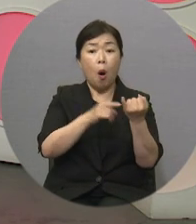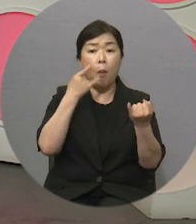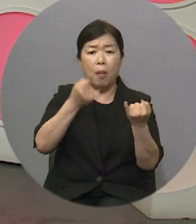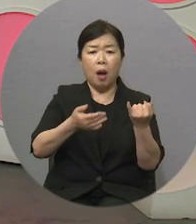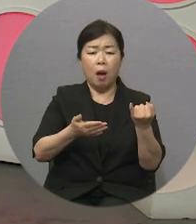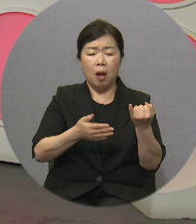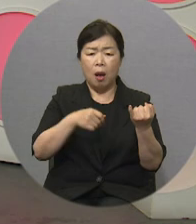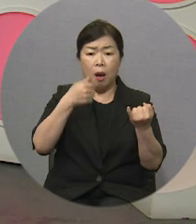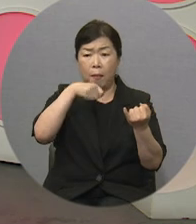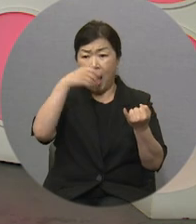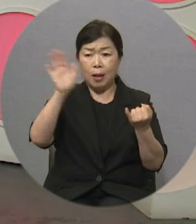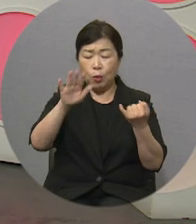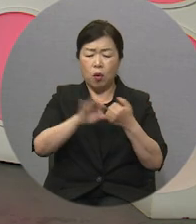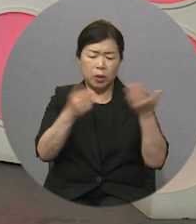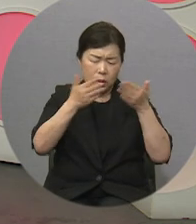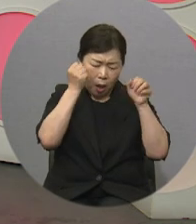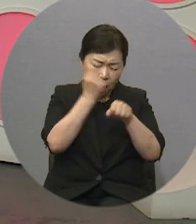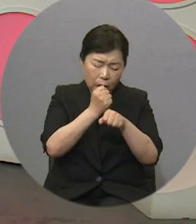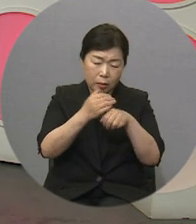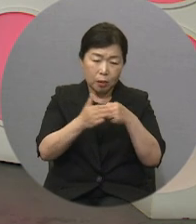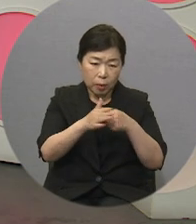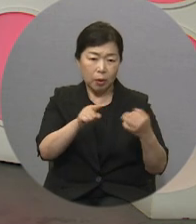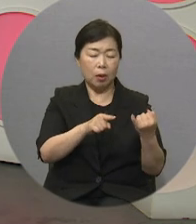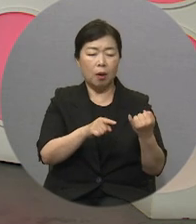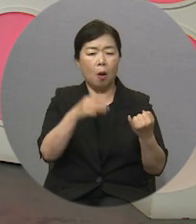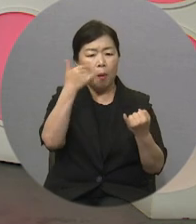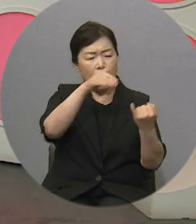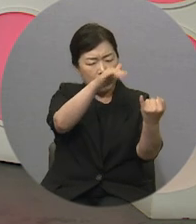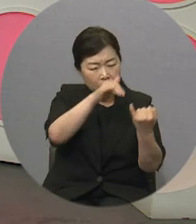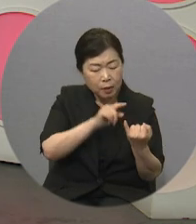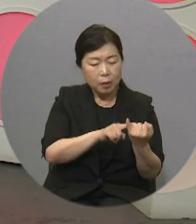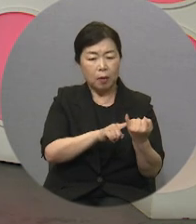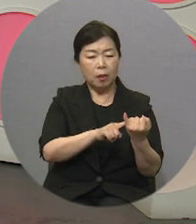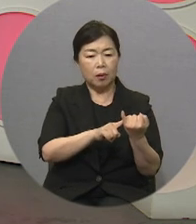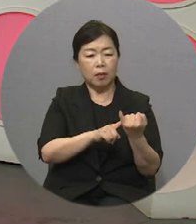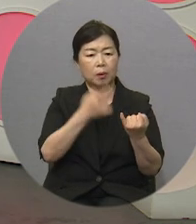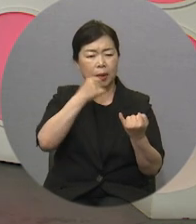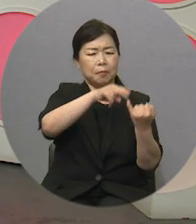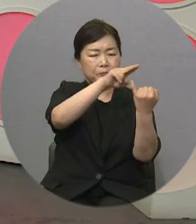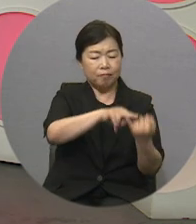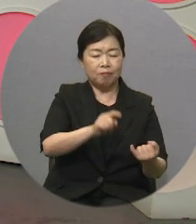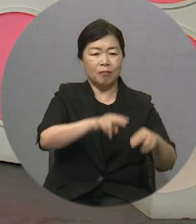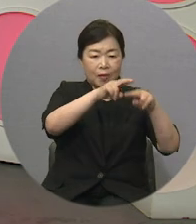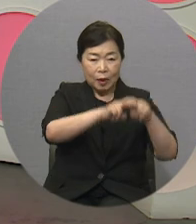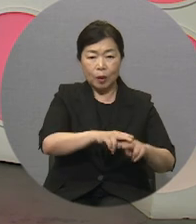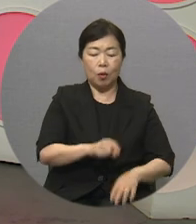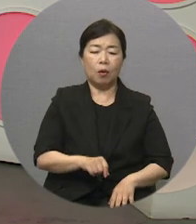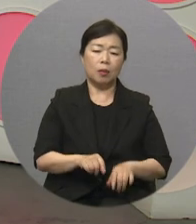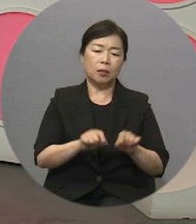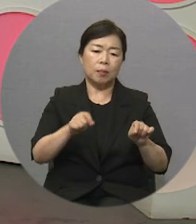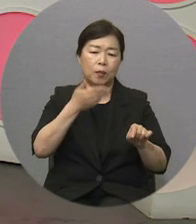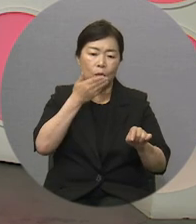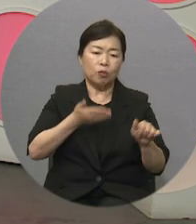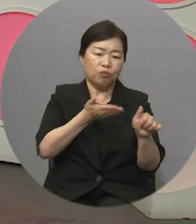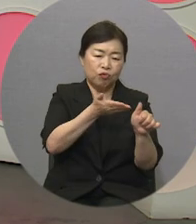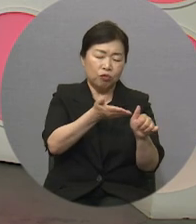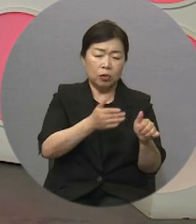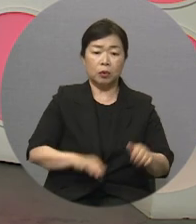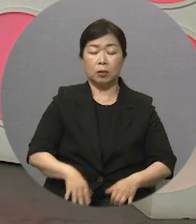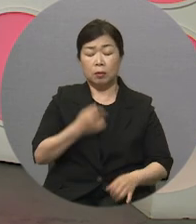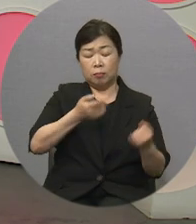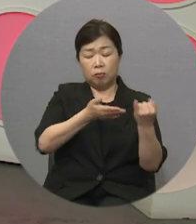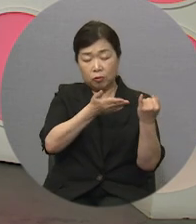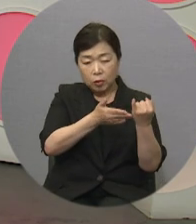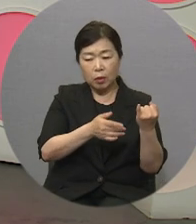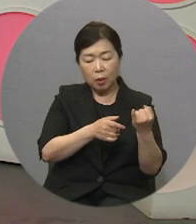됐고 그렇게 마주 앉아 반주로 한잔하면서 아 이런저런 이야기 나누다 늦어진다는 것이었습니다.